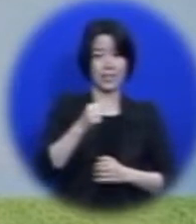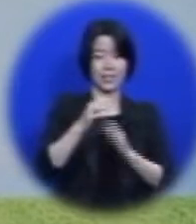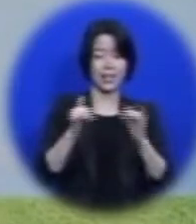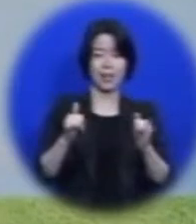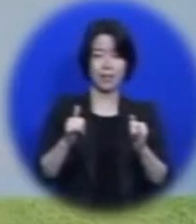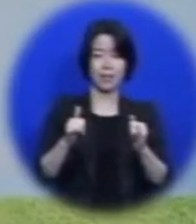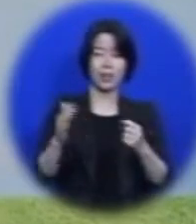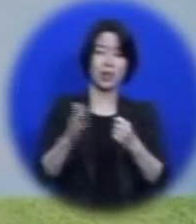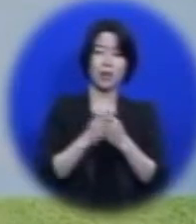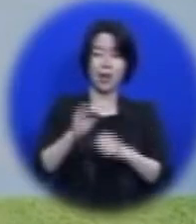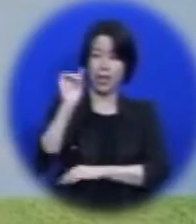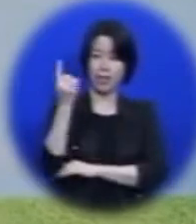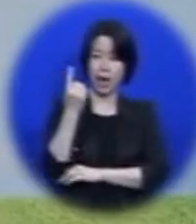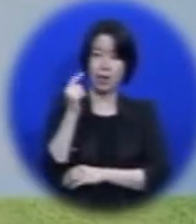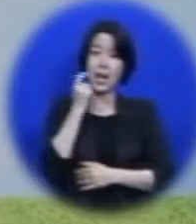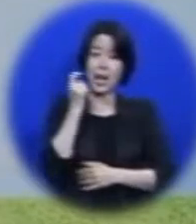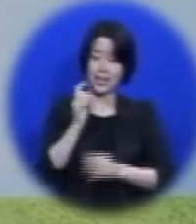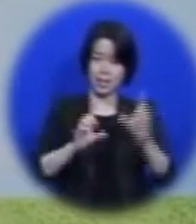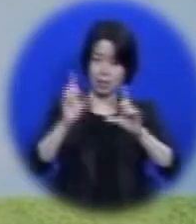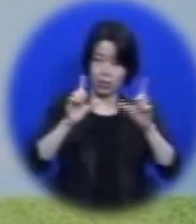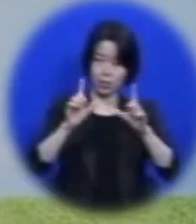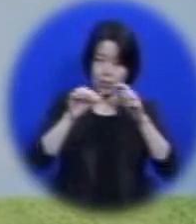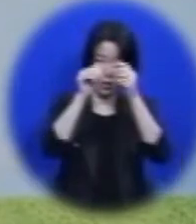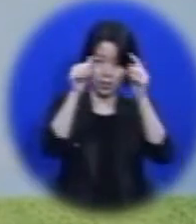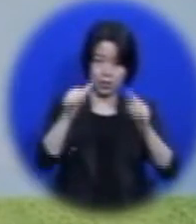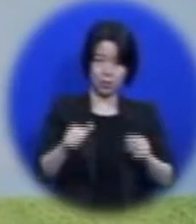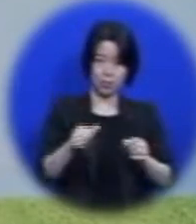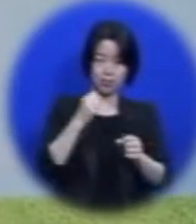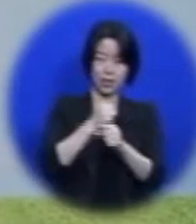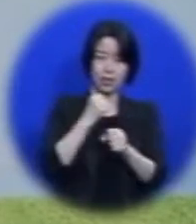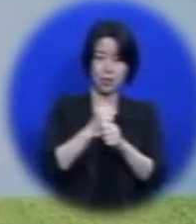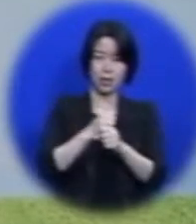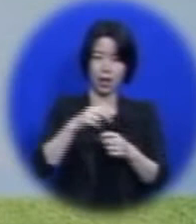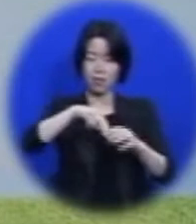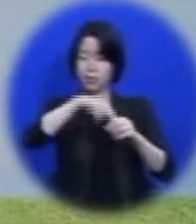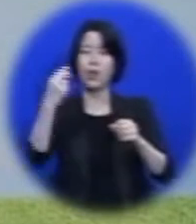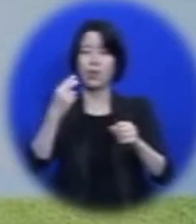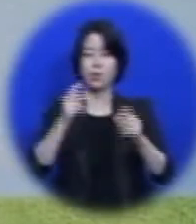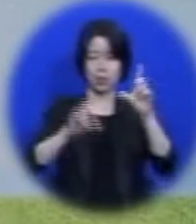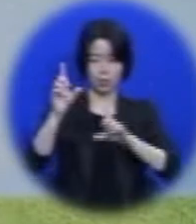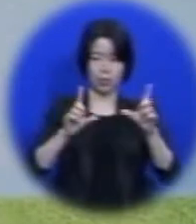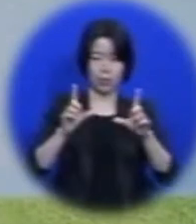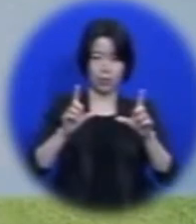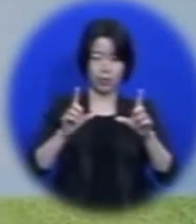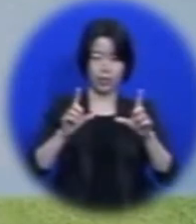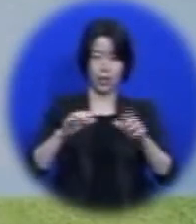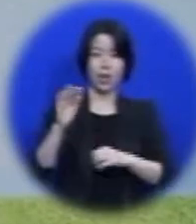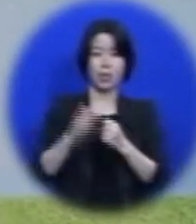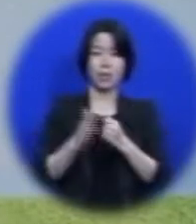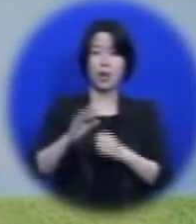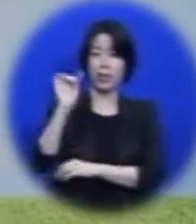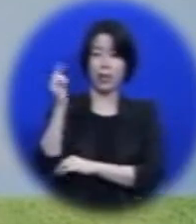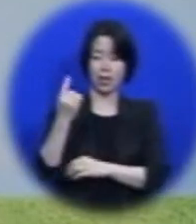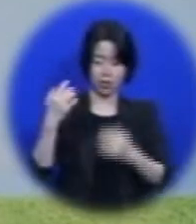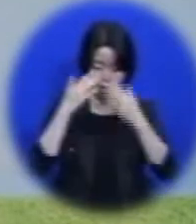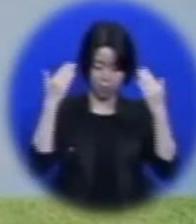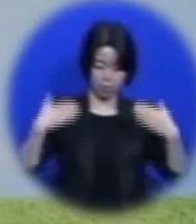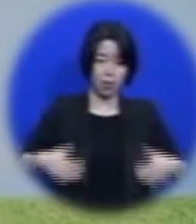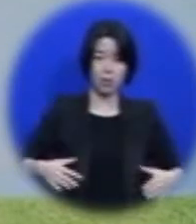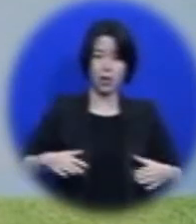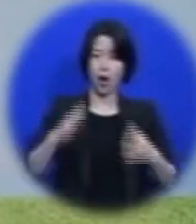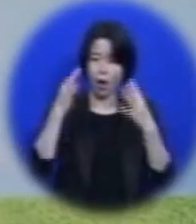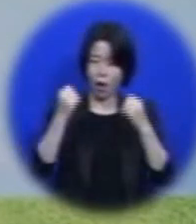그래서 다윗의 동상을 만들어 놓은 걸 보면 다 나체로 만들었습니다. 그것은 다윗의 신체가 얼마나